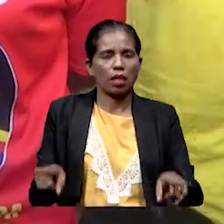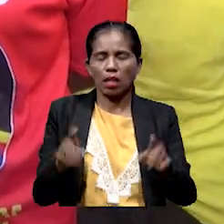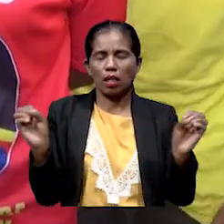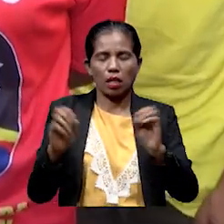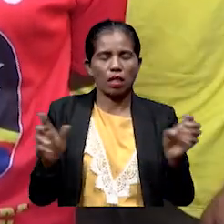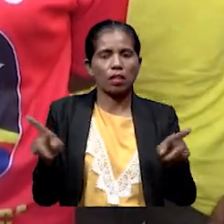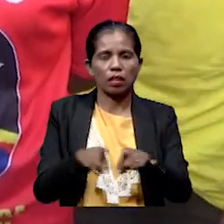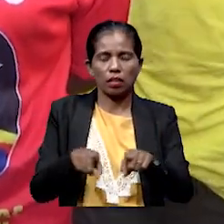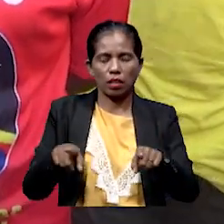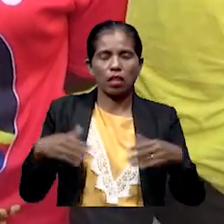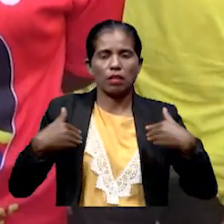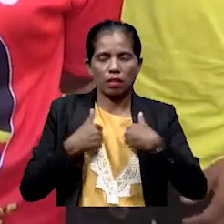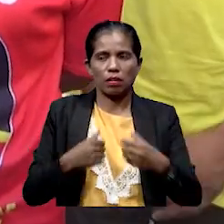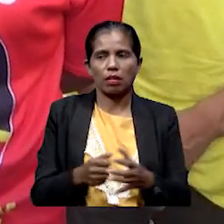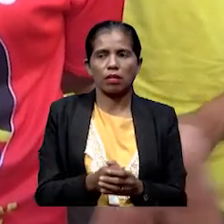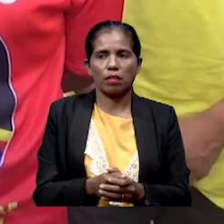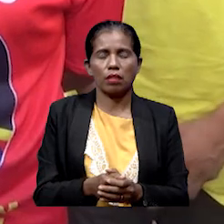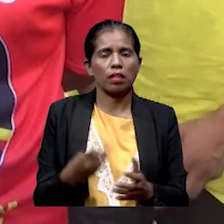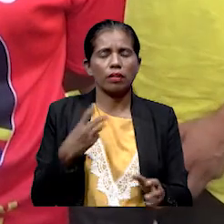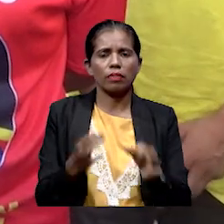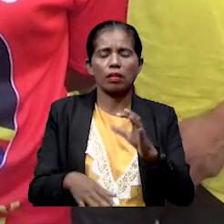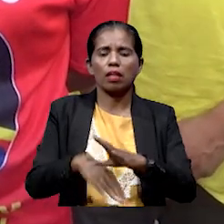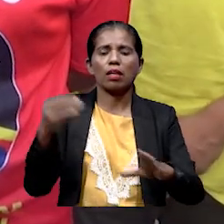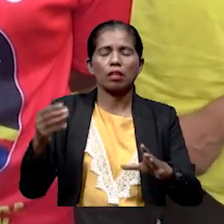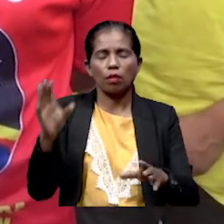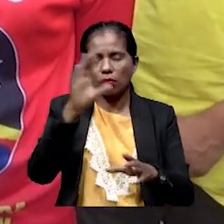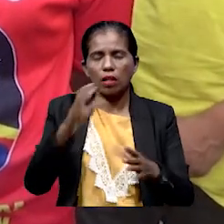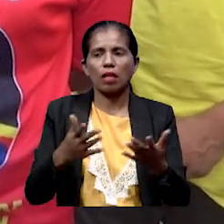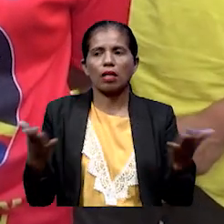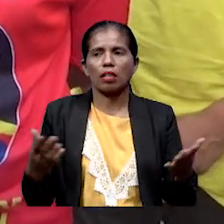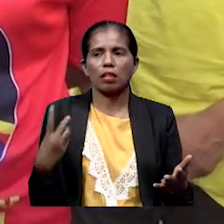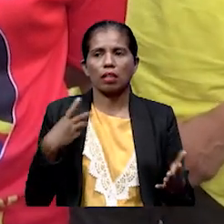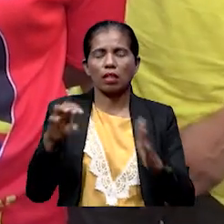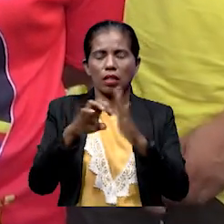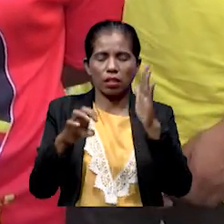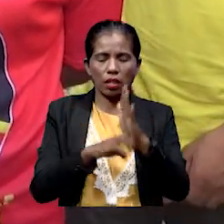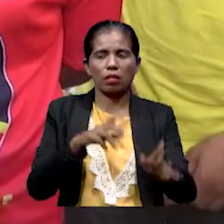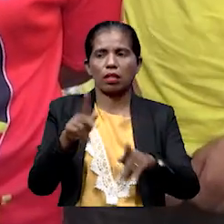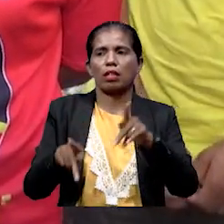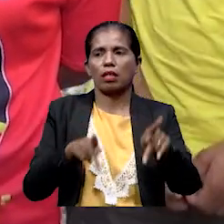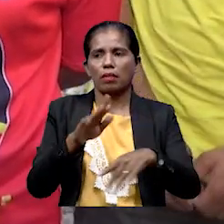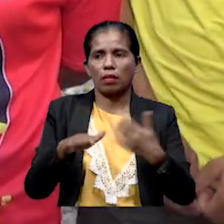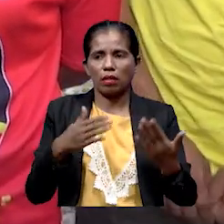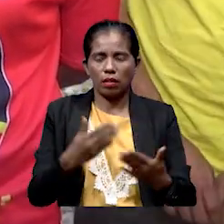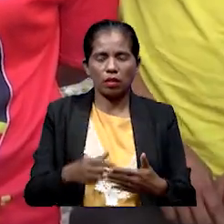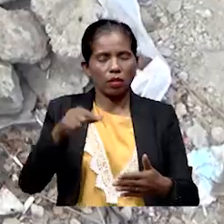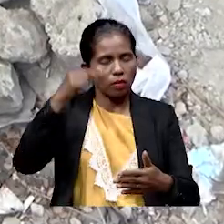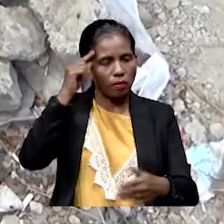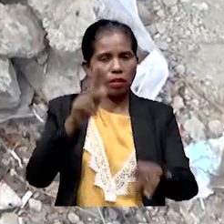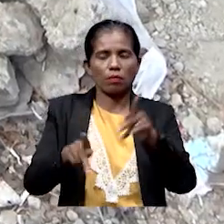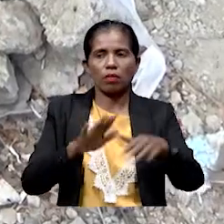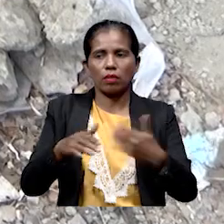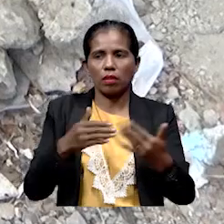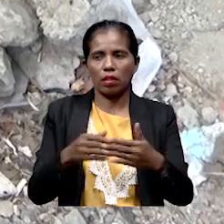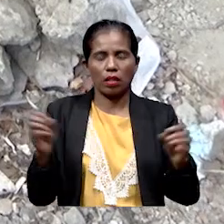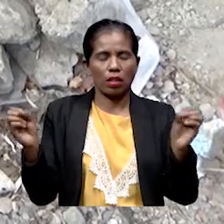de time animal ka sai ta sai luan sai se ala sai be buka hasa ta ita ema ita staru ne ema ita staru ne povo ita governo ne povo ita ne